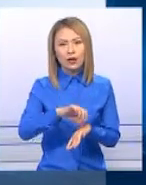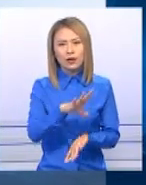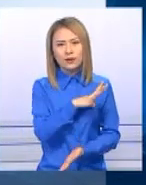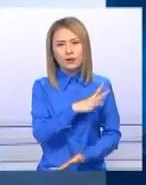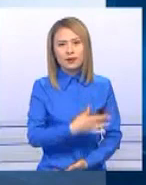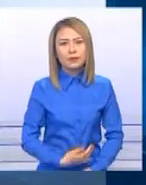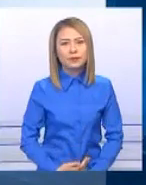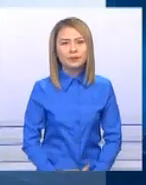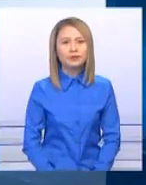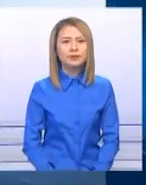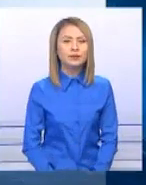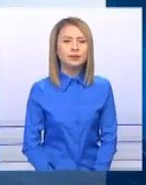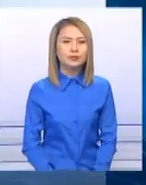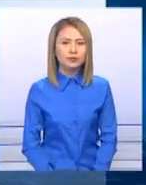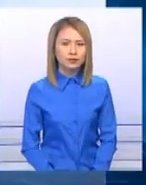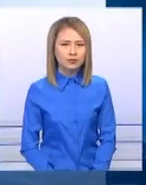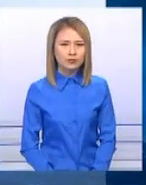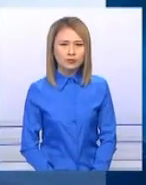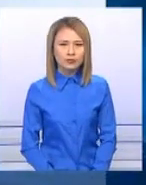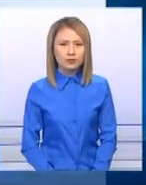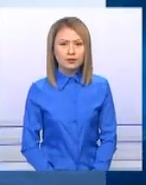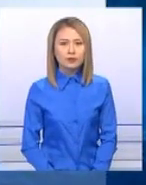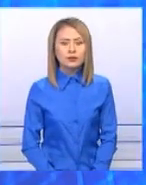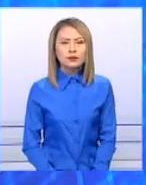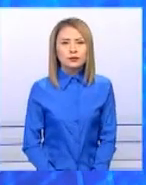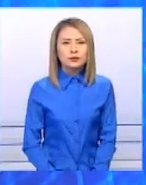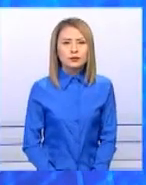23 мүшесі қатысты.